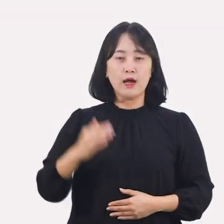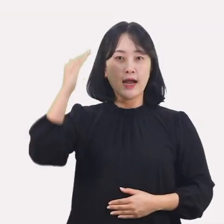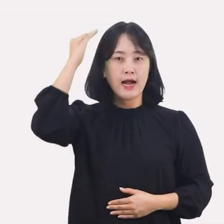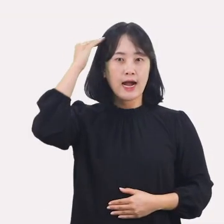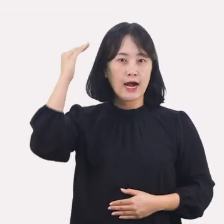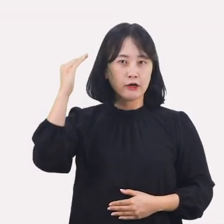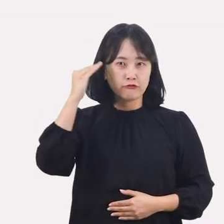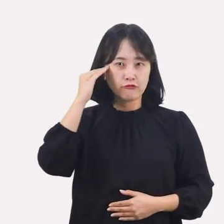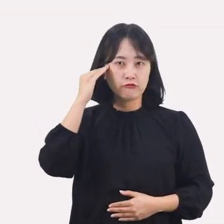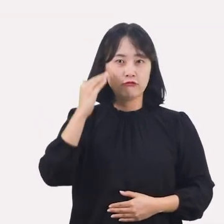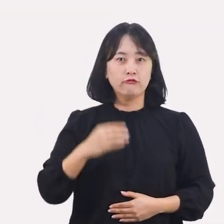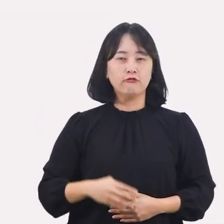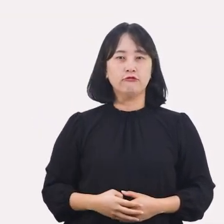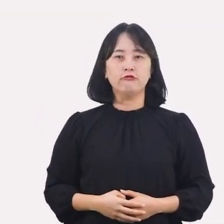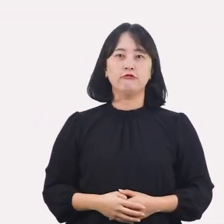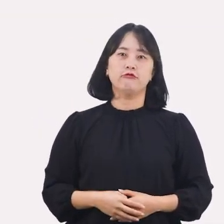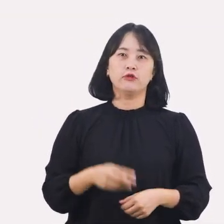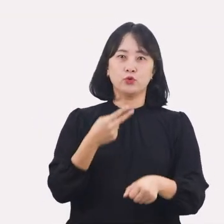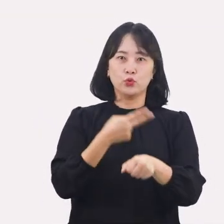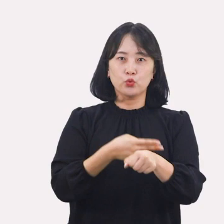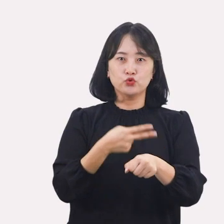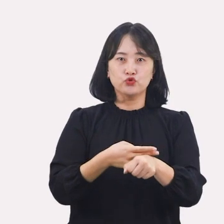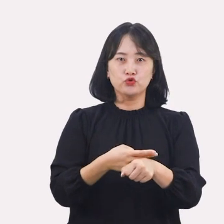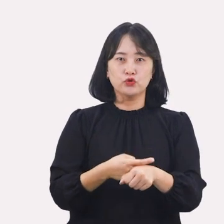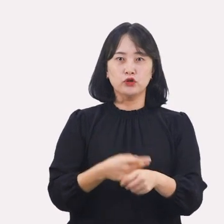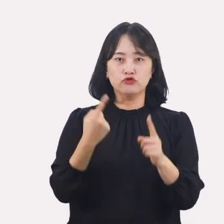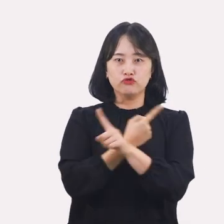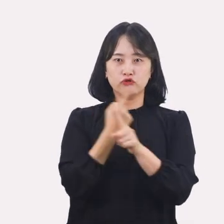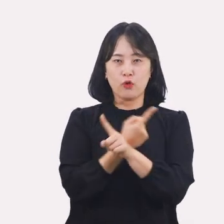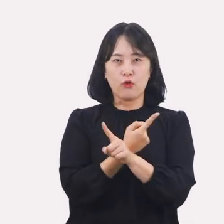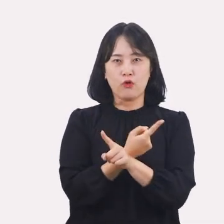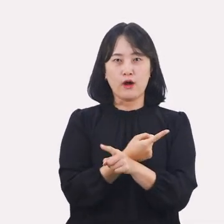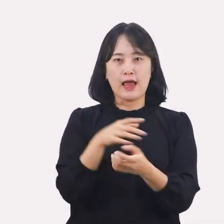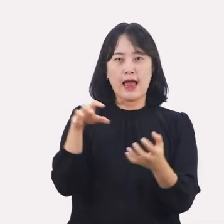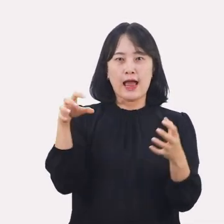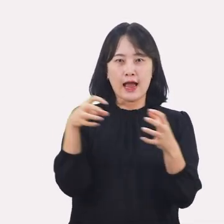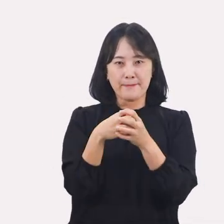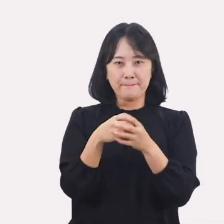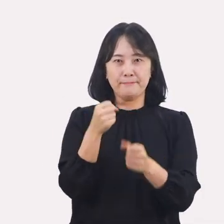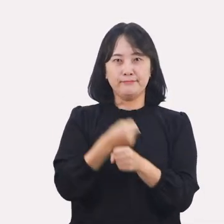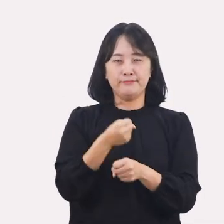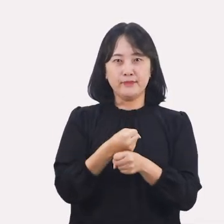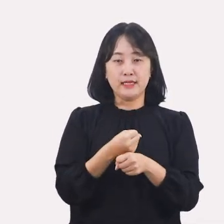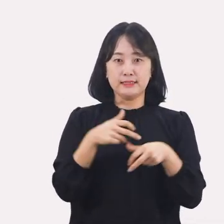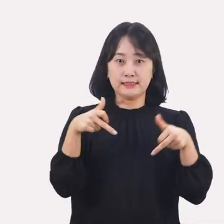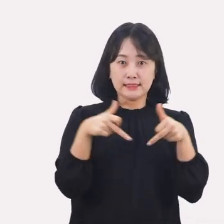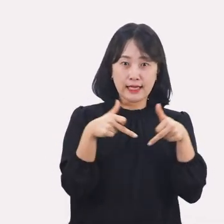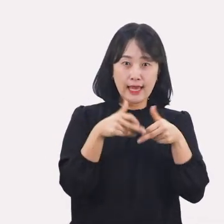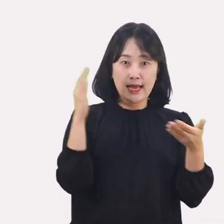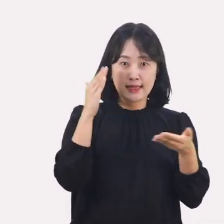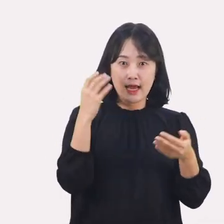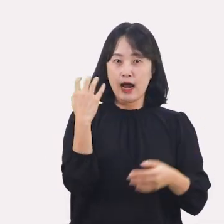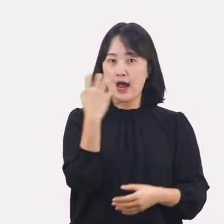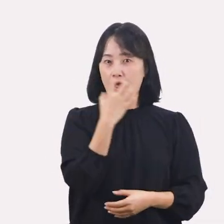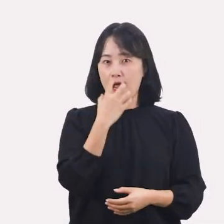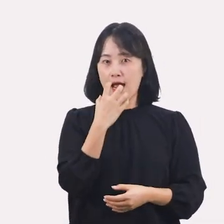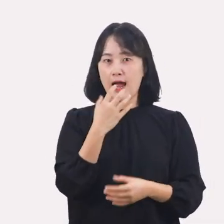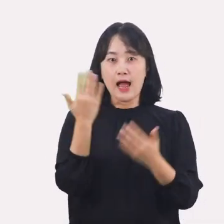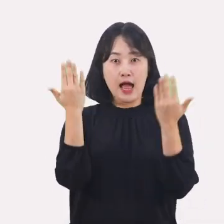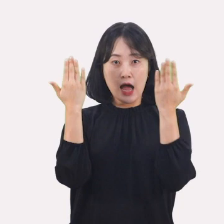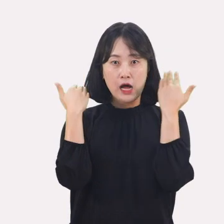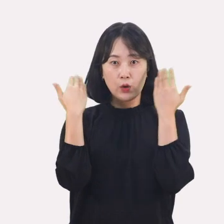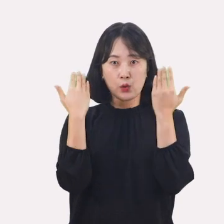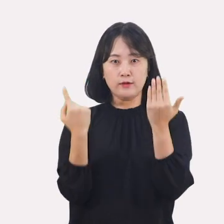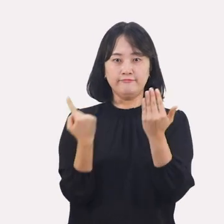우리나라에서는 교수적 수정과 혼용해서 사용되는 용어인데요. 장애 학생이 일반 학교에서 일반 교육과정 수업에 참여할